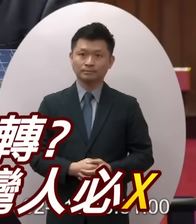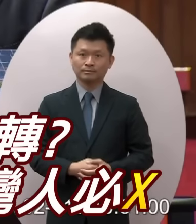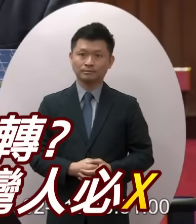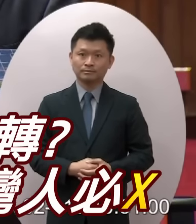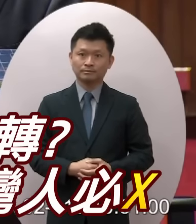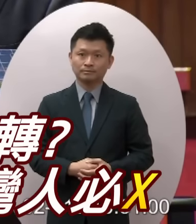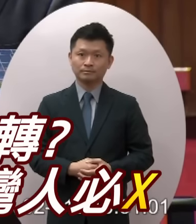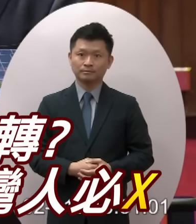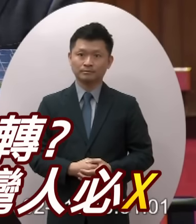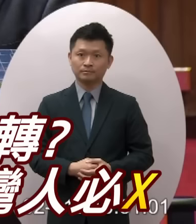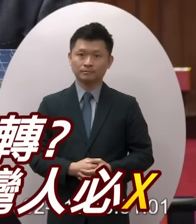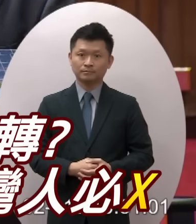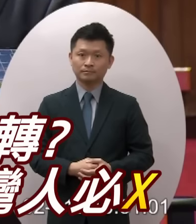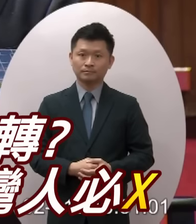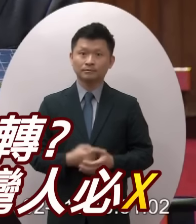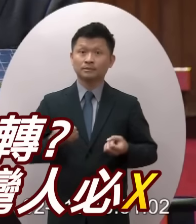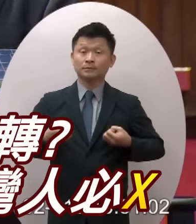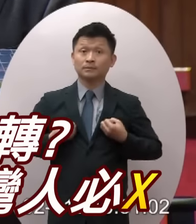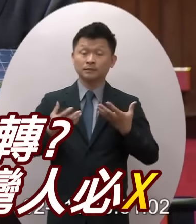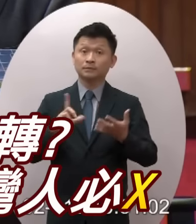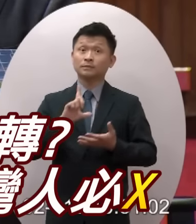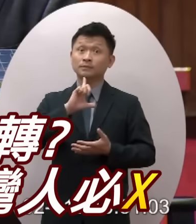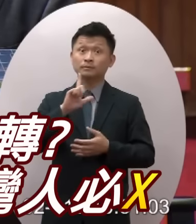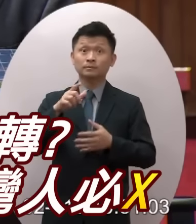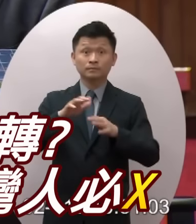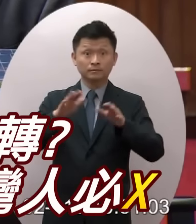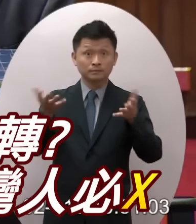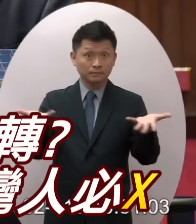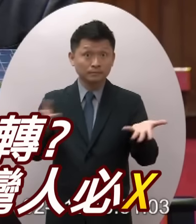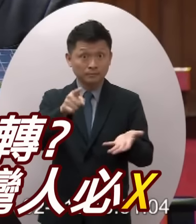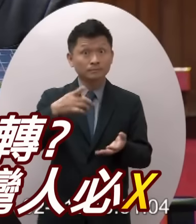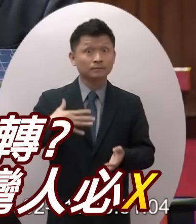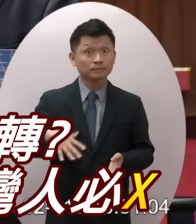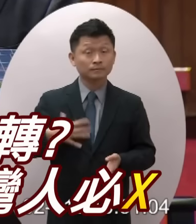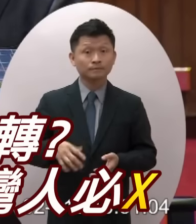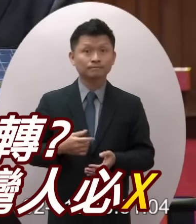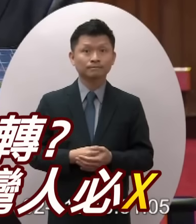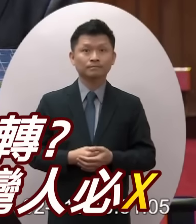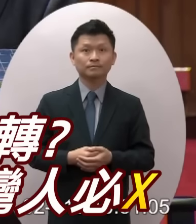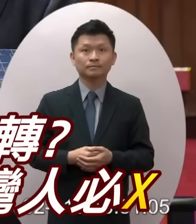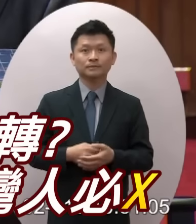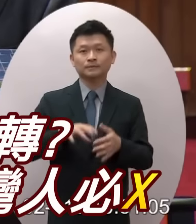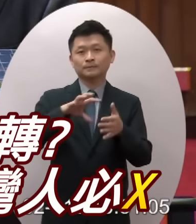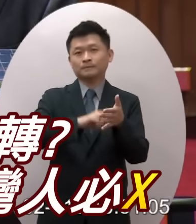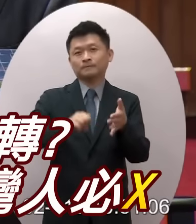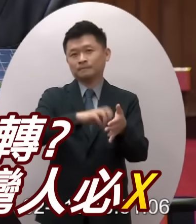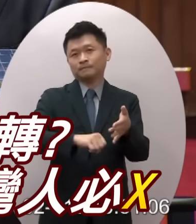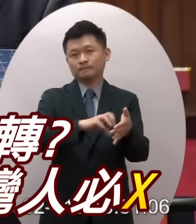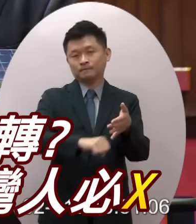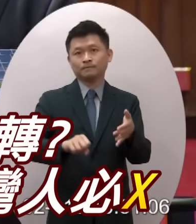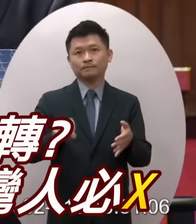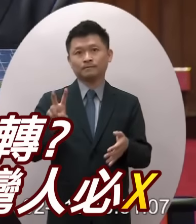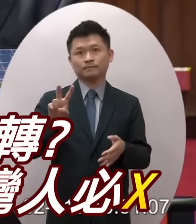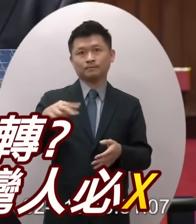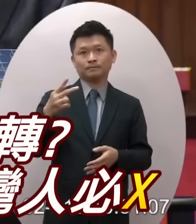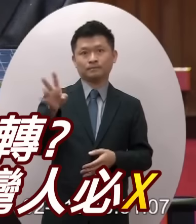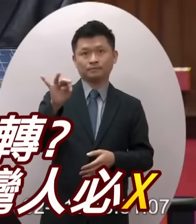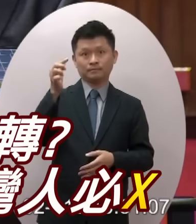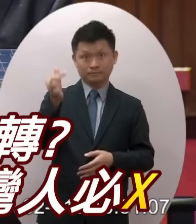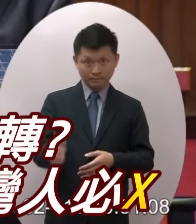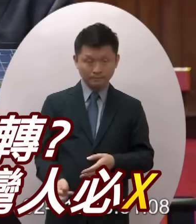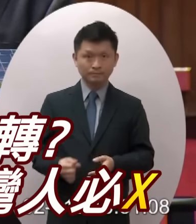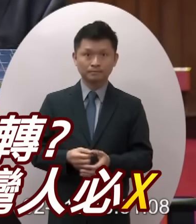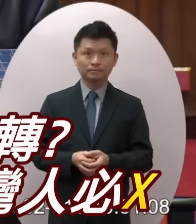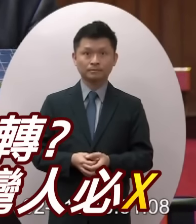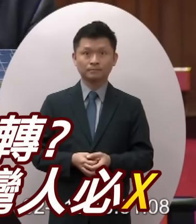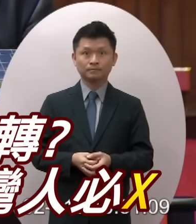的庆富案，你知无？你捌听无？哎嘛，甲咱掏空200多亿，这个交易所竟然去